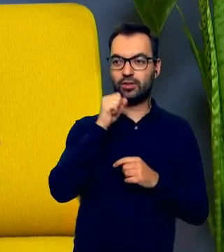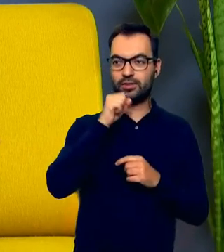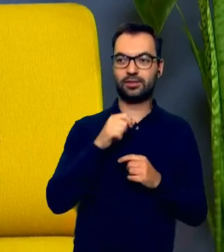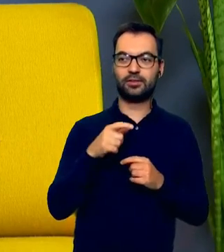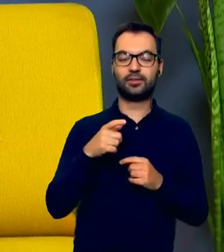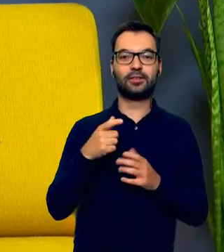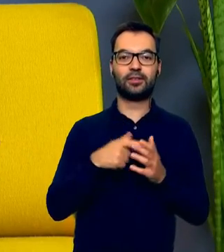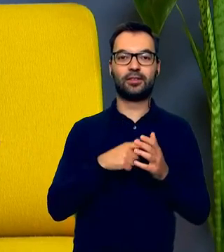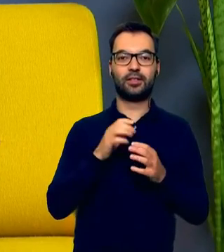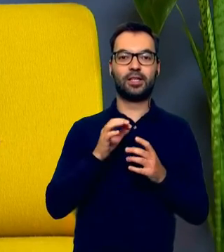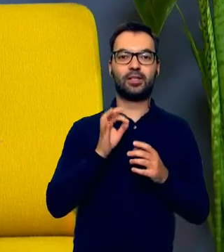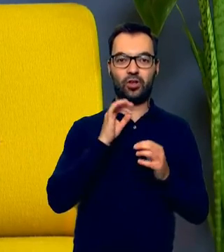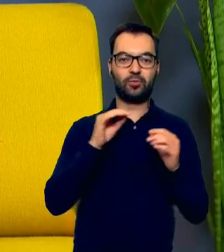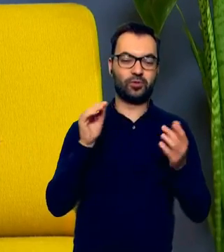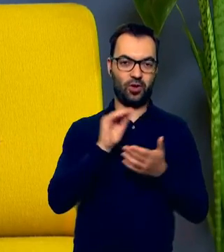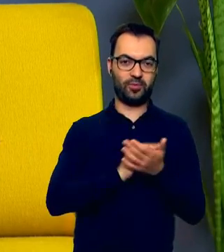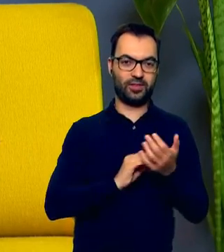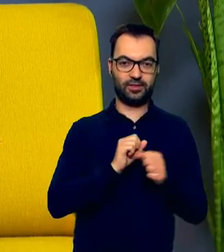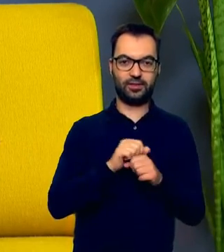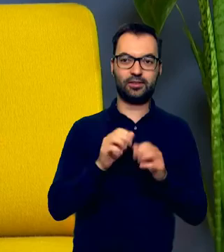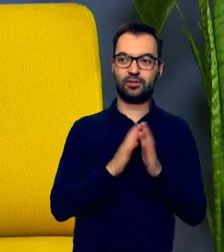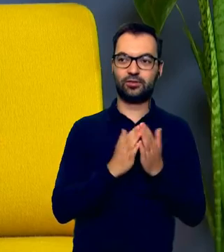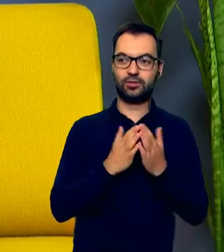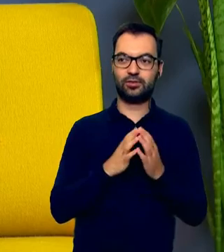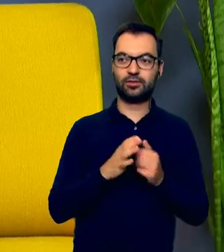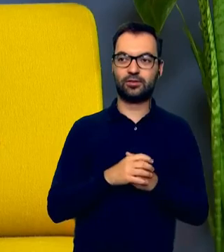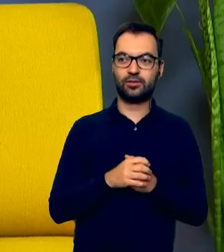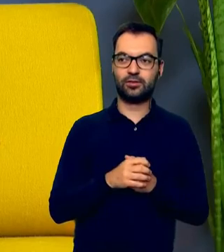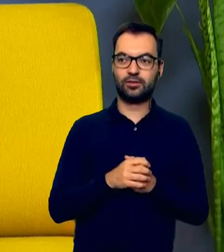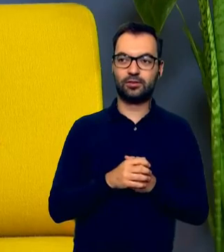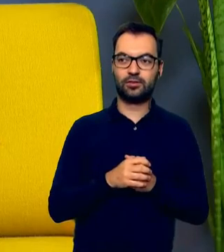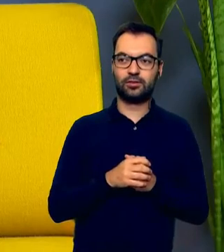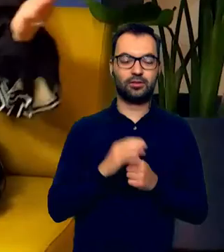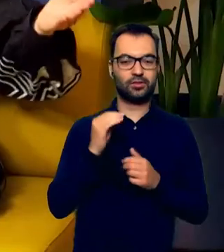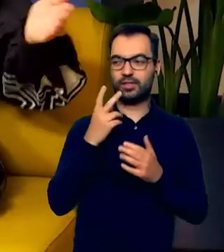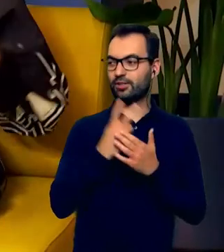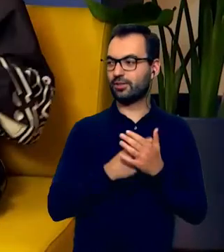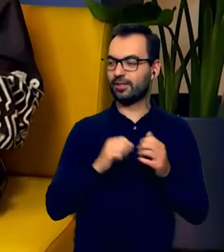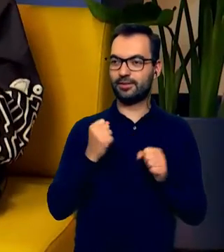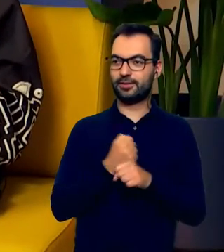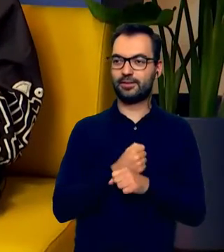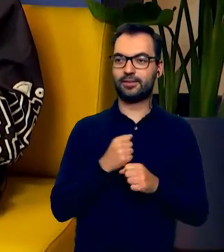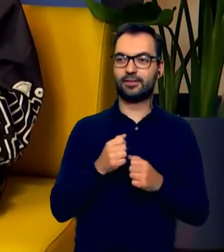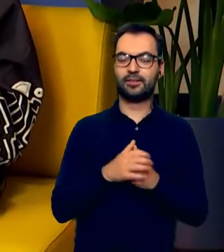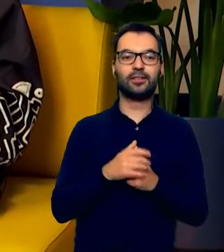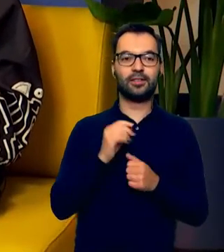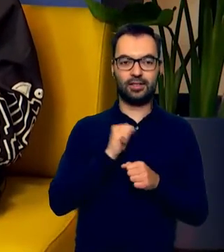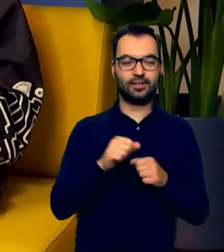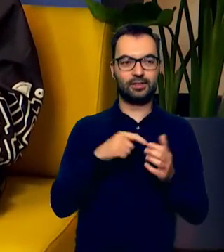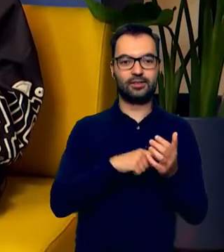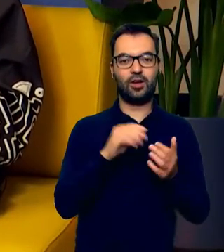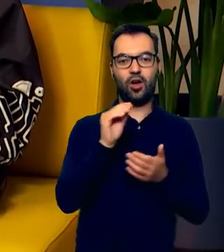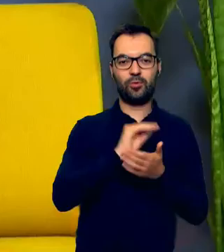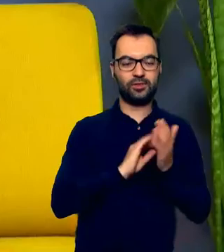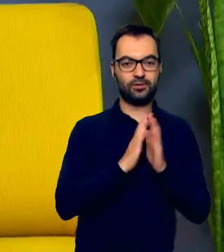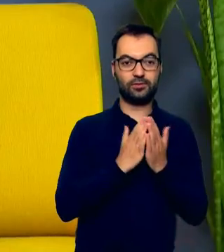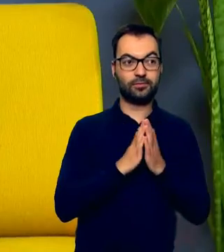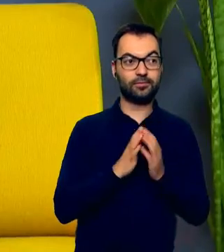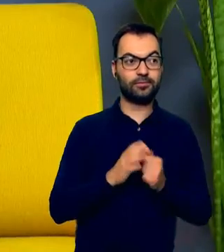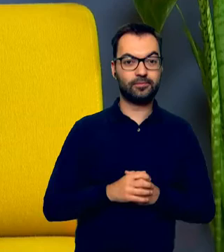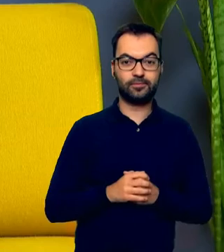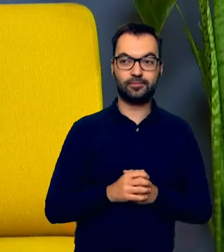to jest bardzo dobrze opisane w książce. A tej córki, teraz... co jeszcze nie czytałam, bo pisałam tę książkę. No tak, tak, ale jest to opisane w